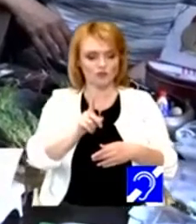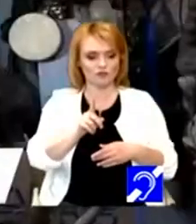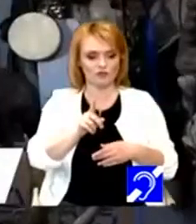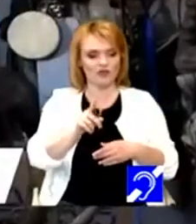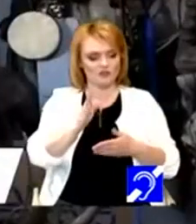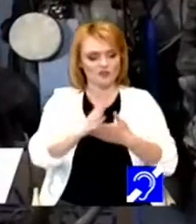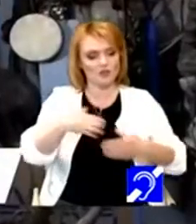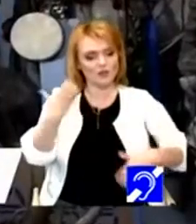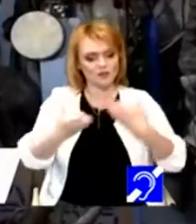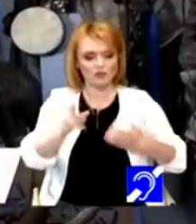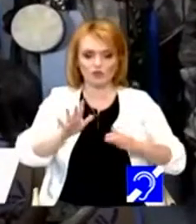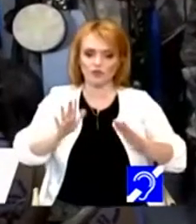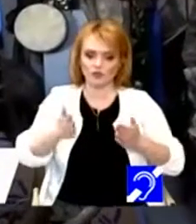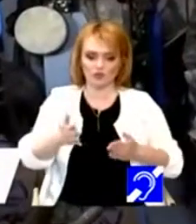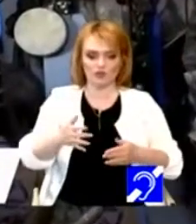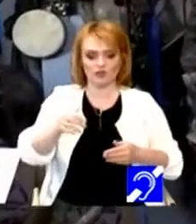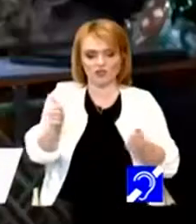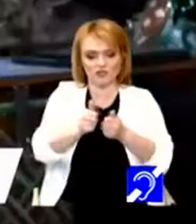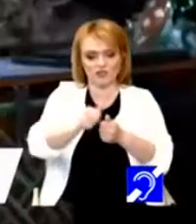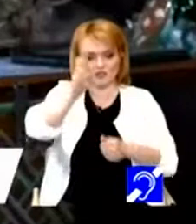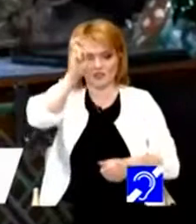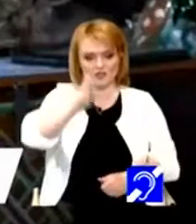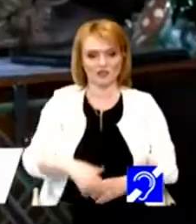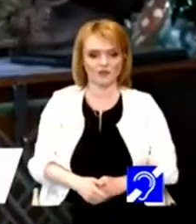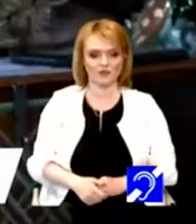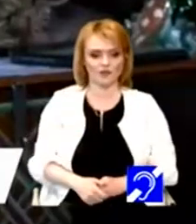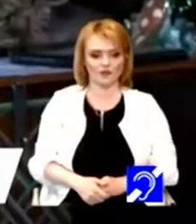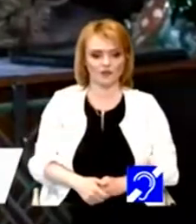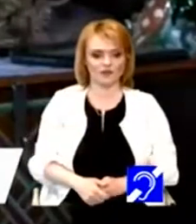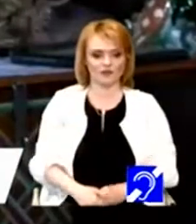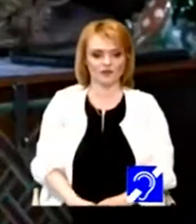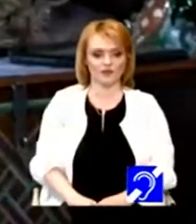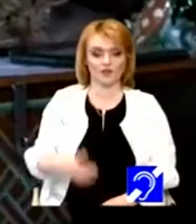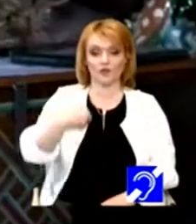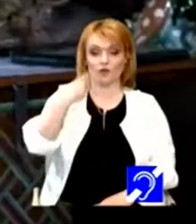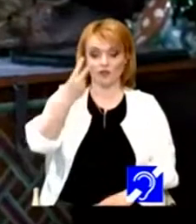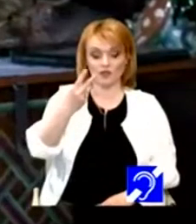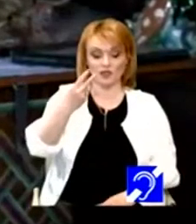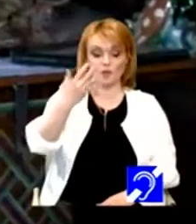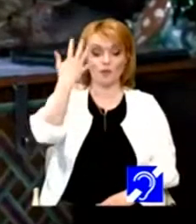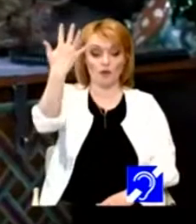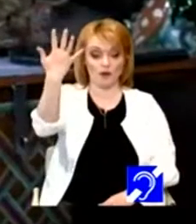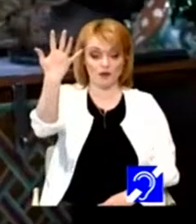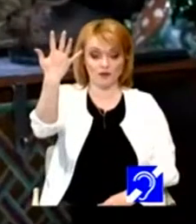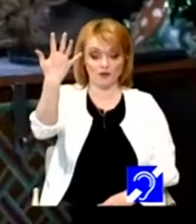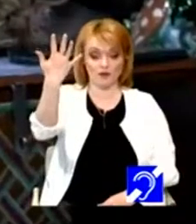îi preocupă ce se întâmplă în țara vecină. Da, oni se sădale число 5 в